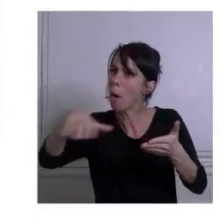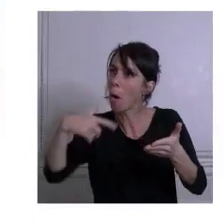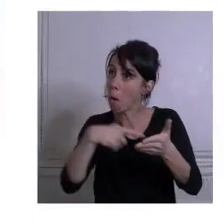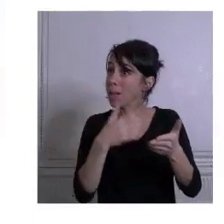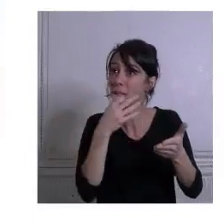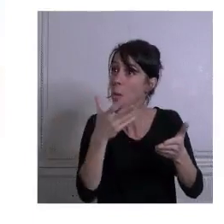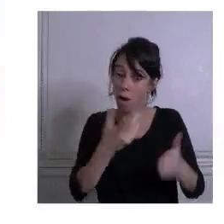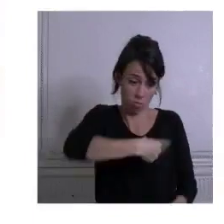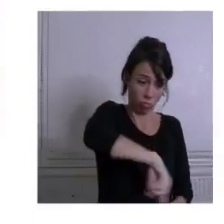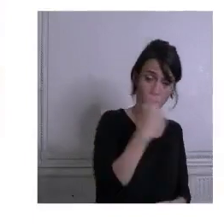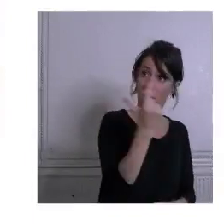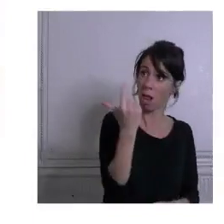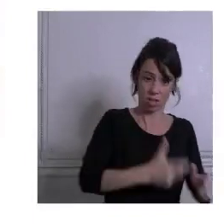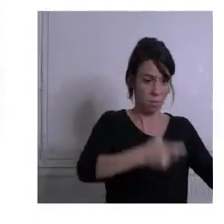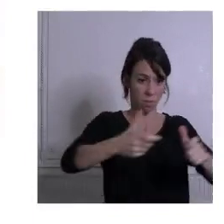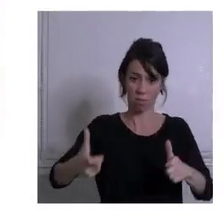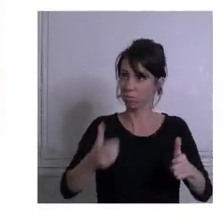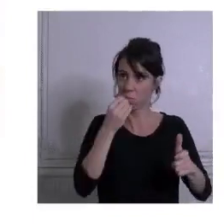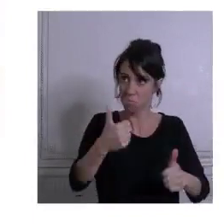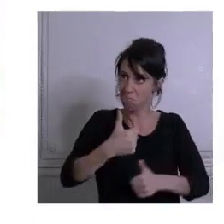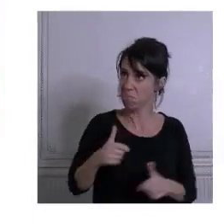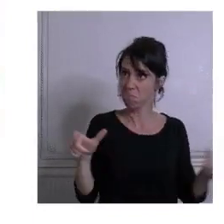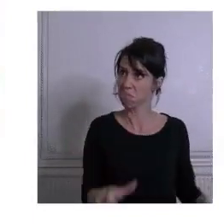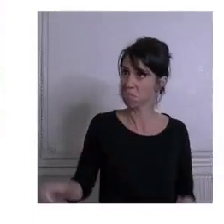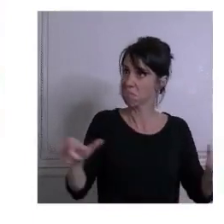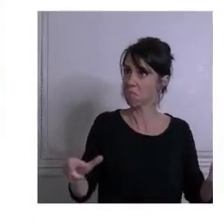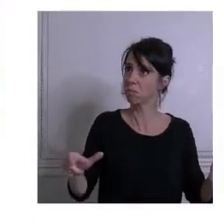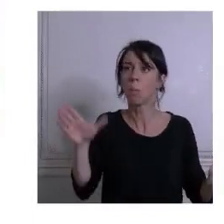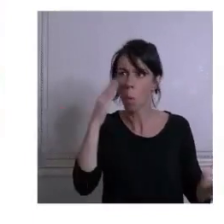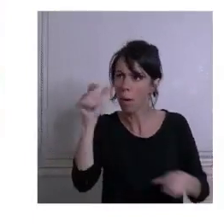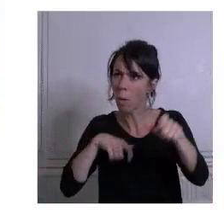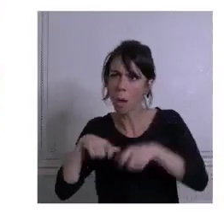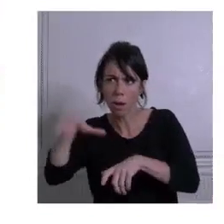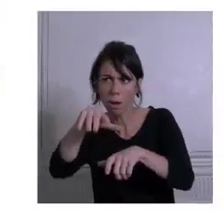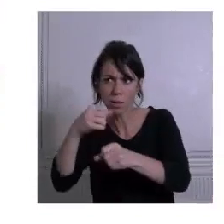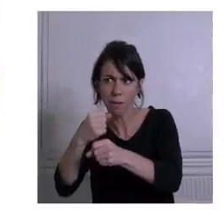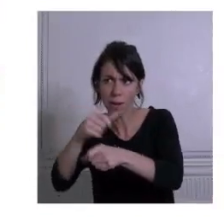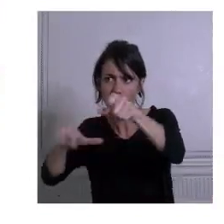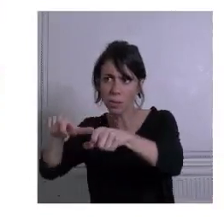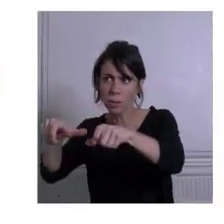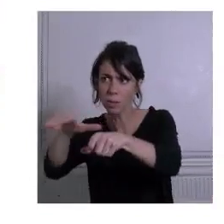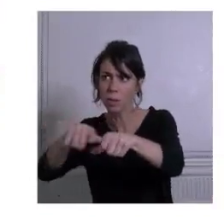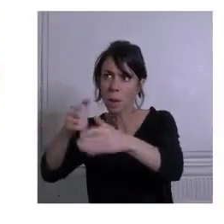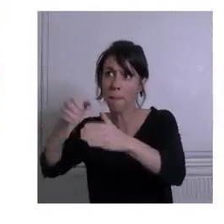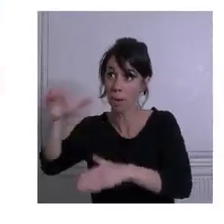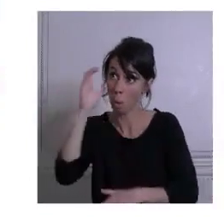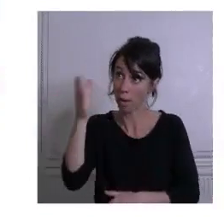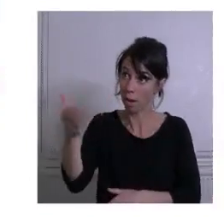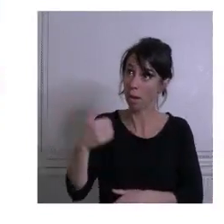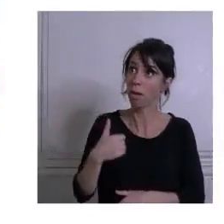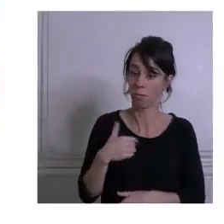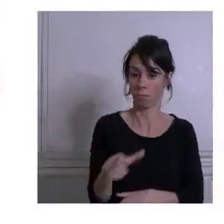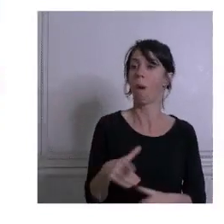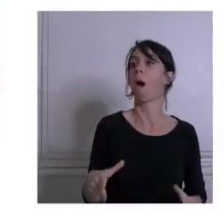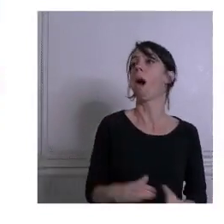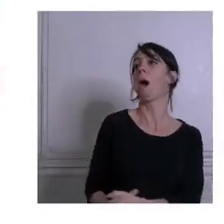aussi. Et donc, quand vous me dites « Celui qui doit faire la loi, c'est certes le gouvernement, mais on en oublie quand même un tout petit